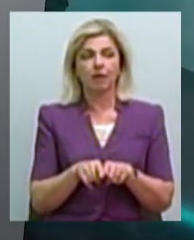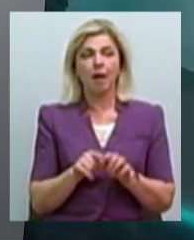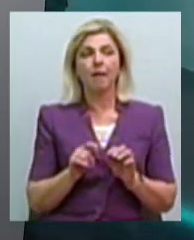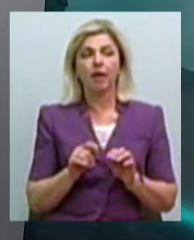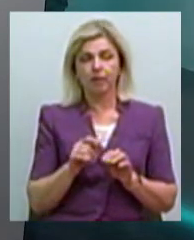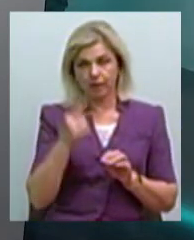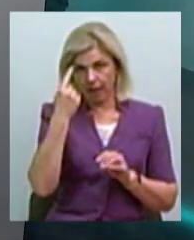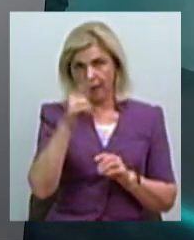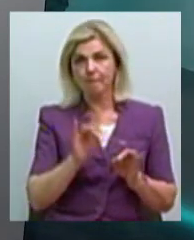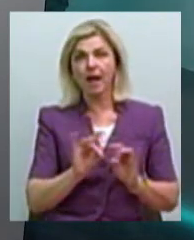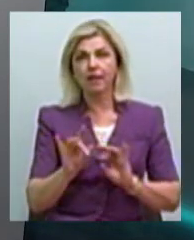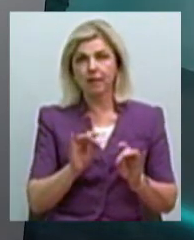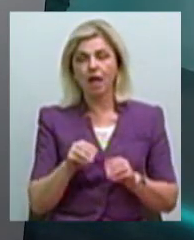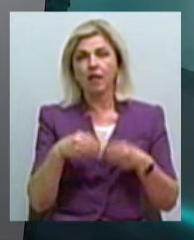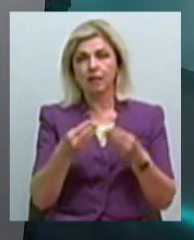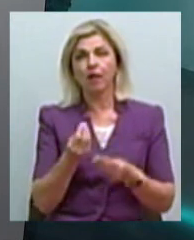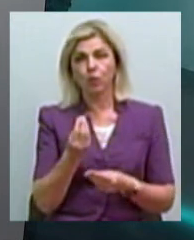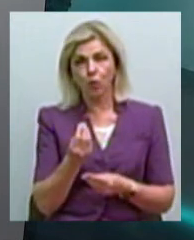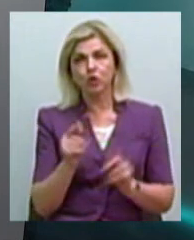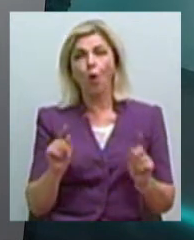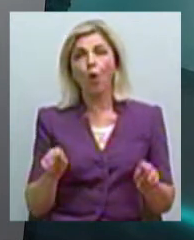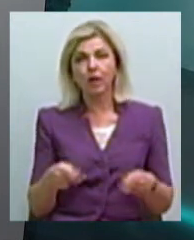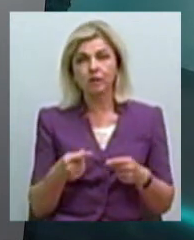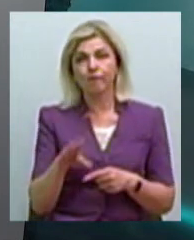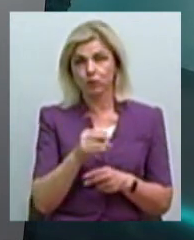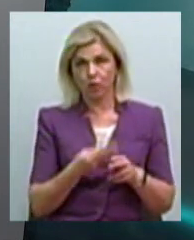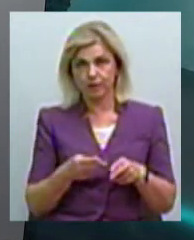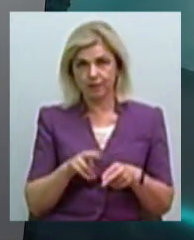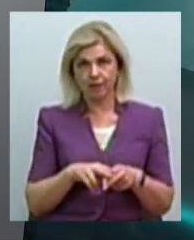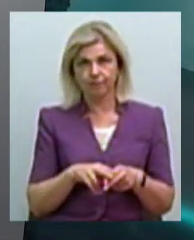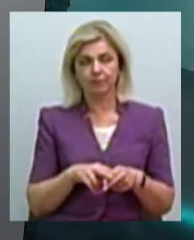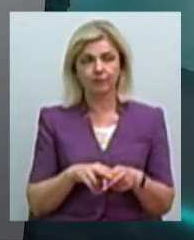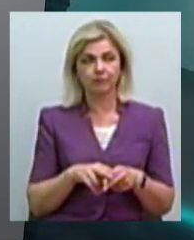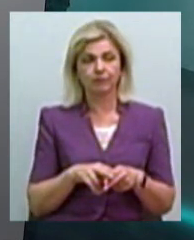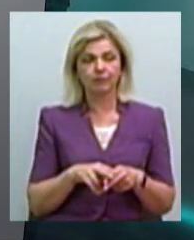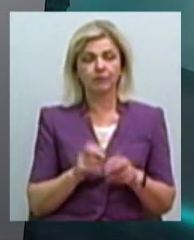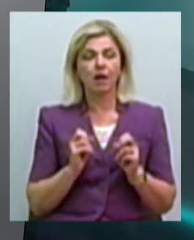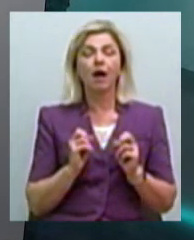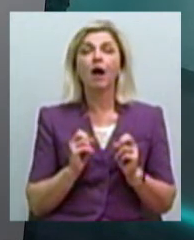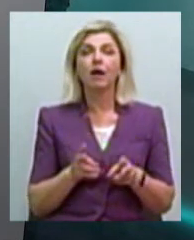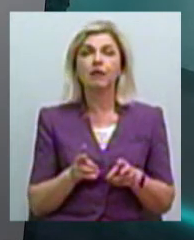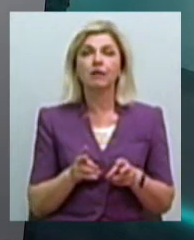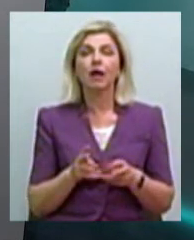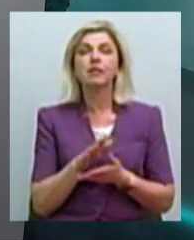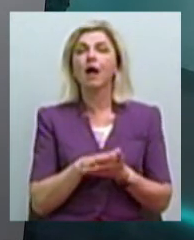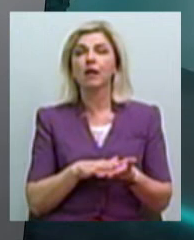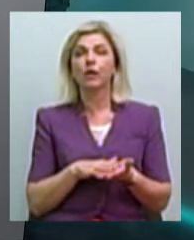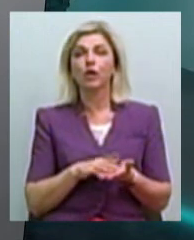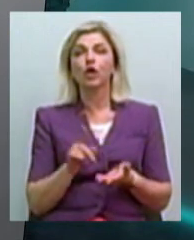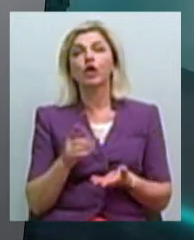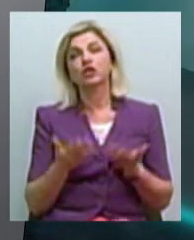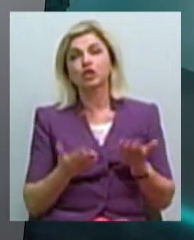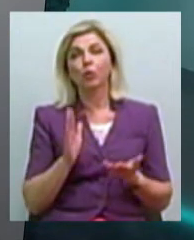міста Миколаєва, тобто дав гроші на це, організував все це. А як от далі? Чи